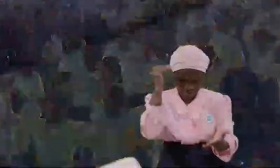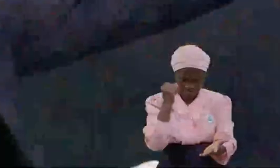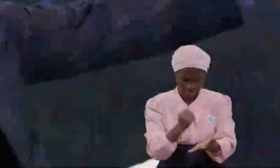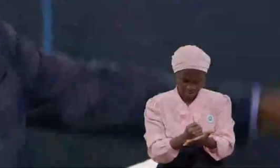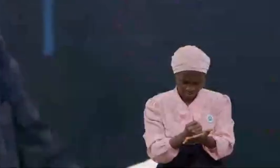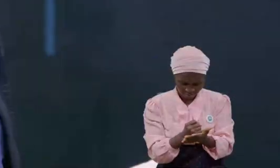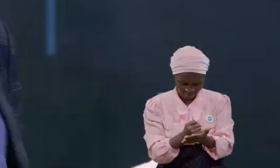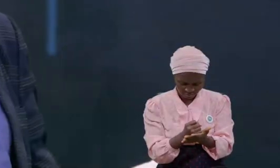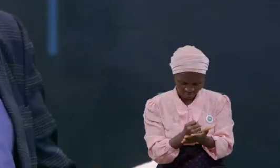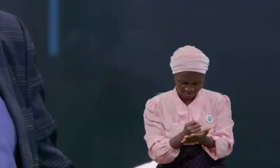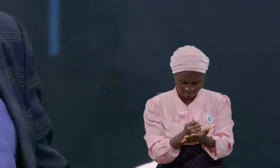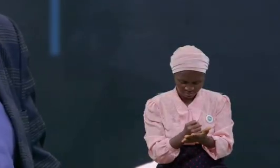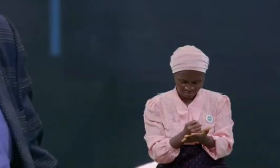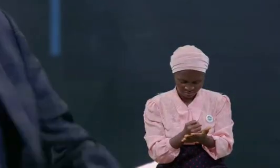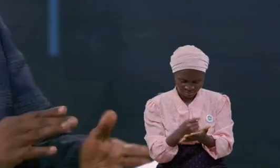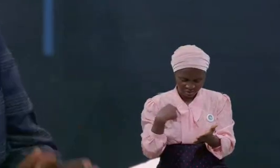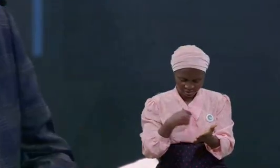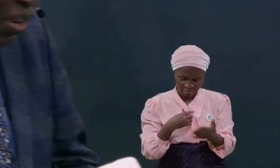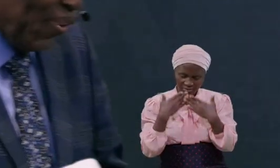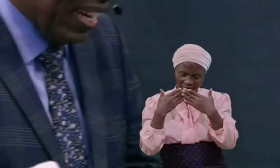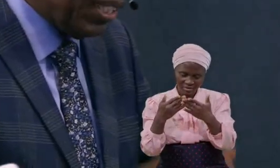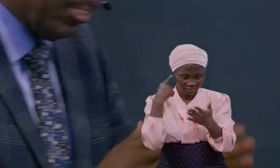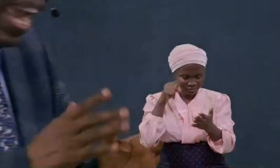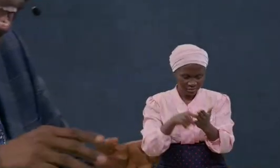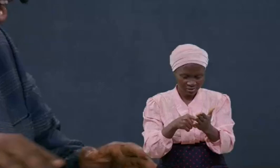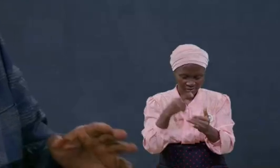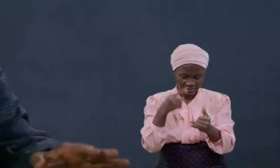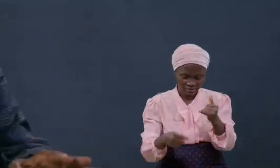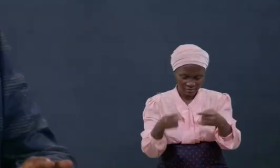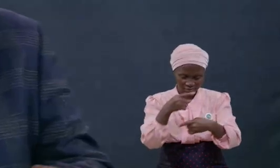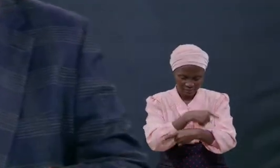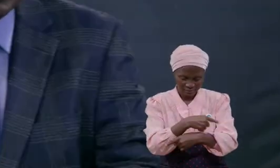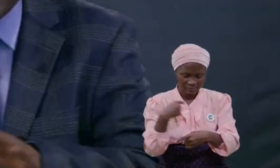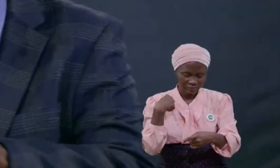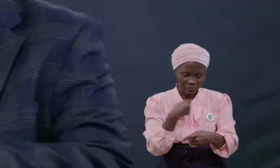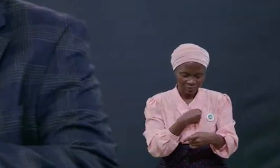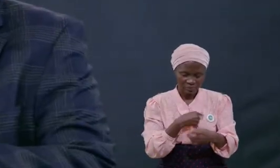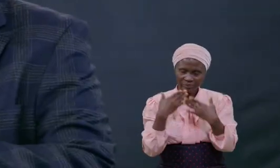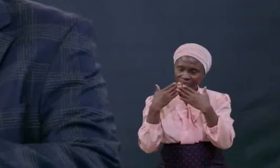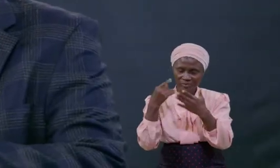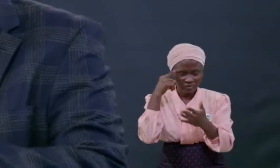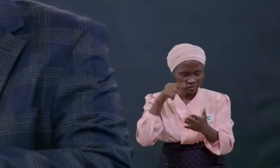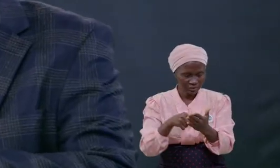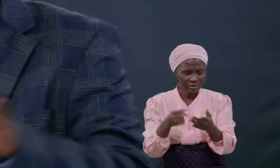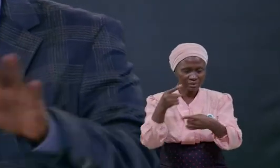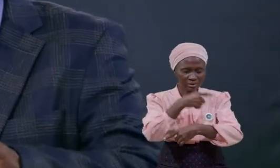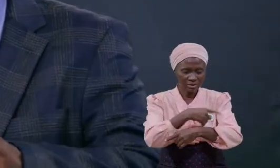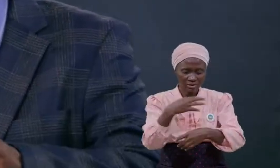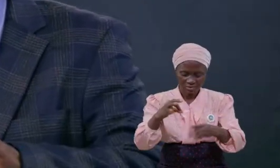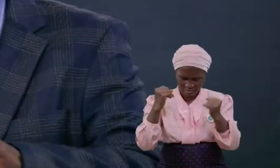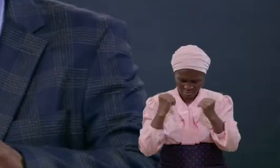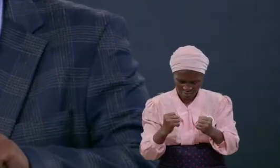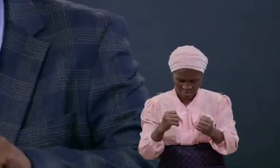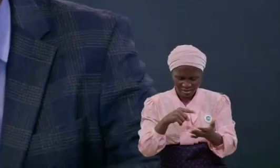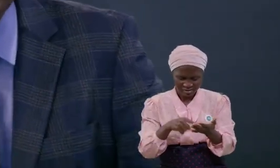nous te remercions pour ce dernier jour. Nous te remercions pour ce jour de puissance, ce jour de miracle,